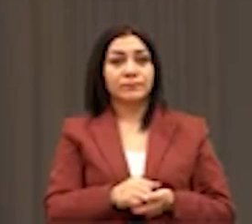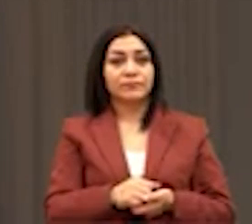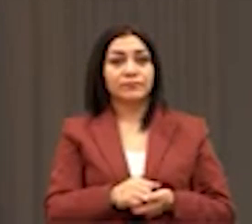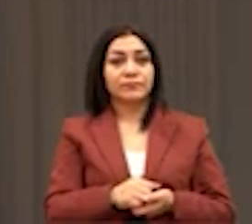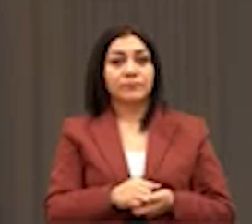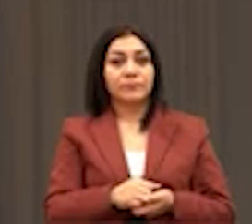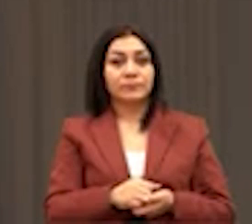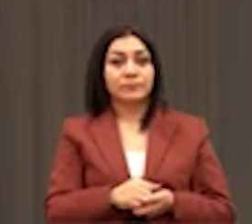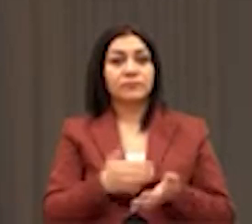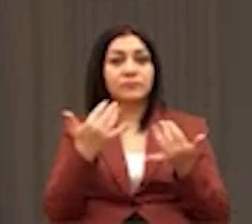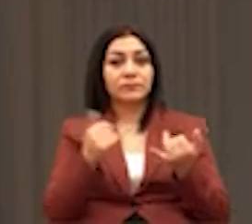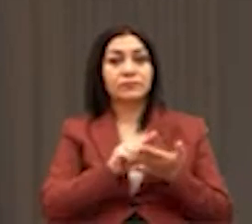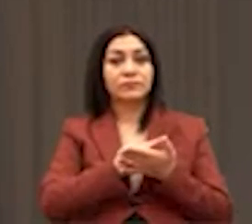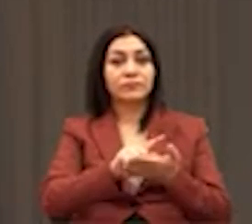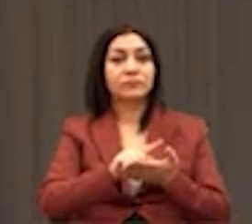խոսենք Արցախի